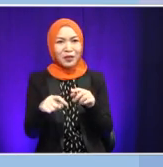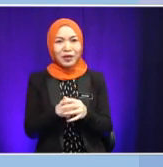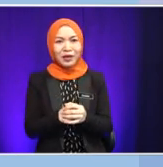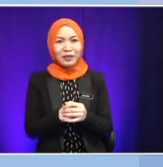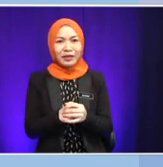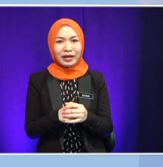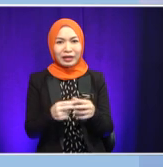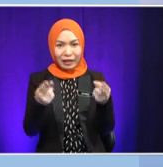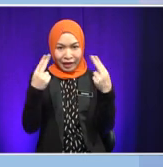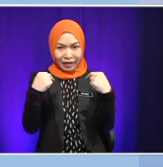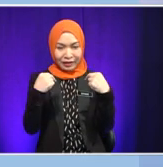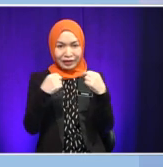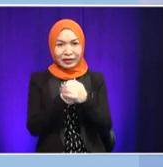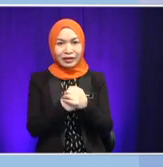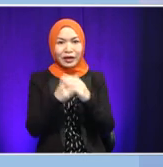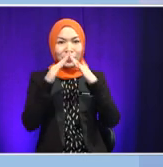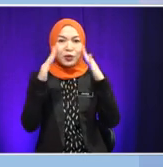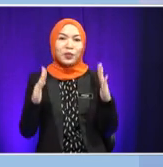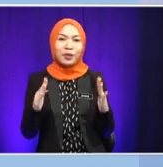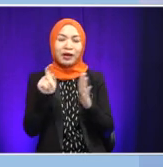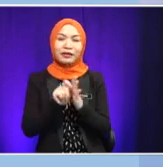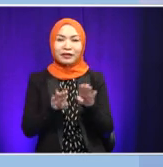menghadiri sambutan rumah terbuka